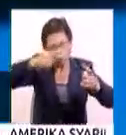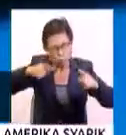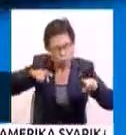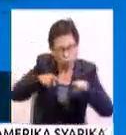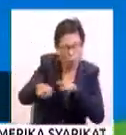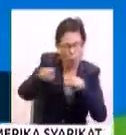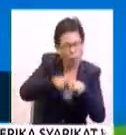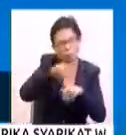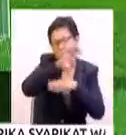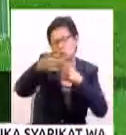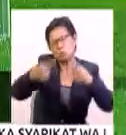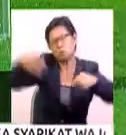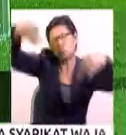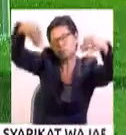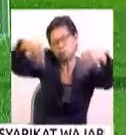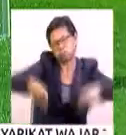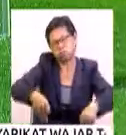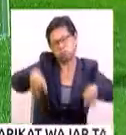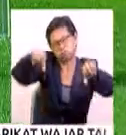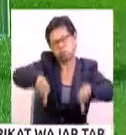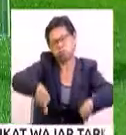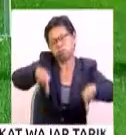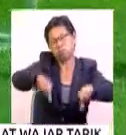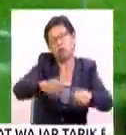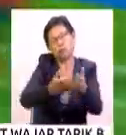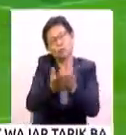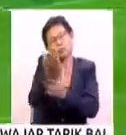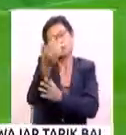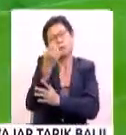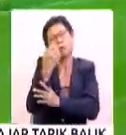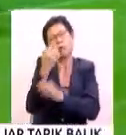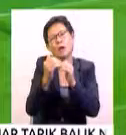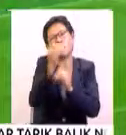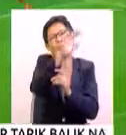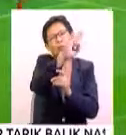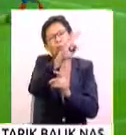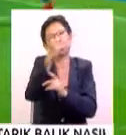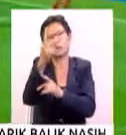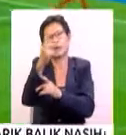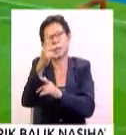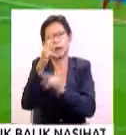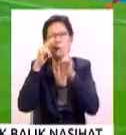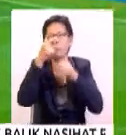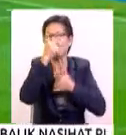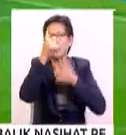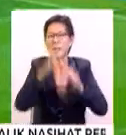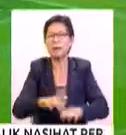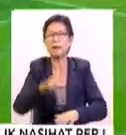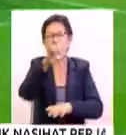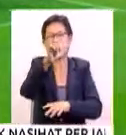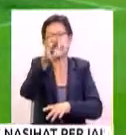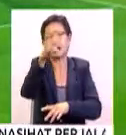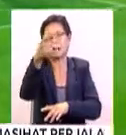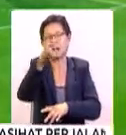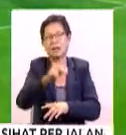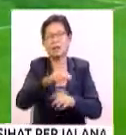semua percubaan gagal membuahkan hasil sekaligus mengecewakan lebih 7,000 peminat di Larkin menyaksikan JDT